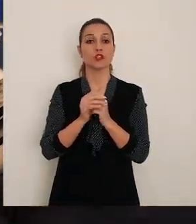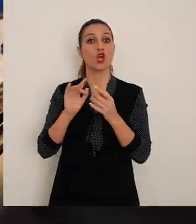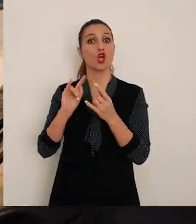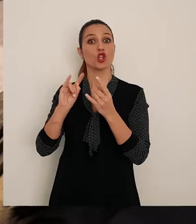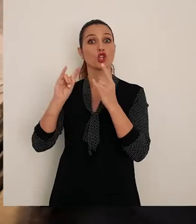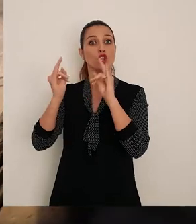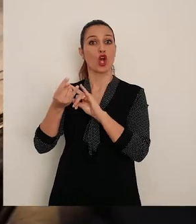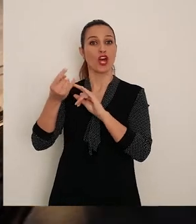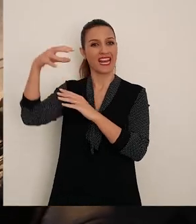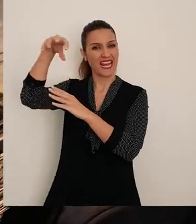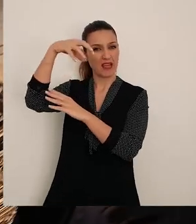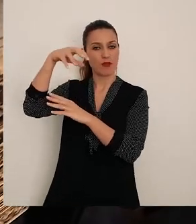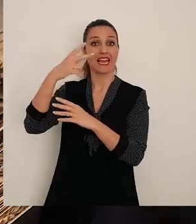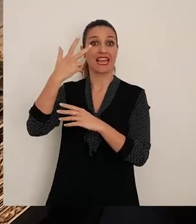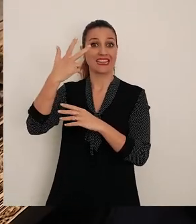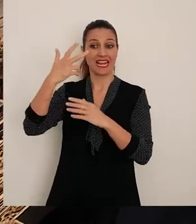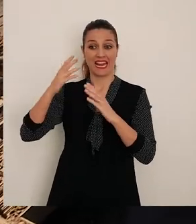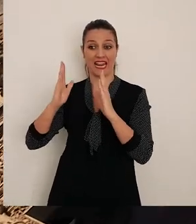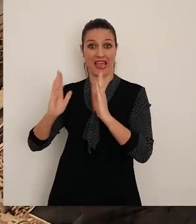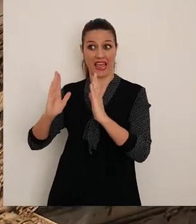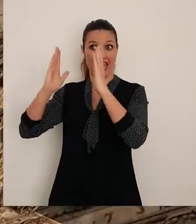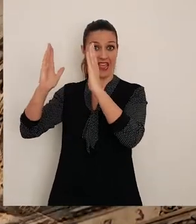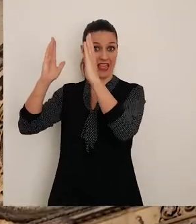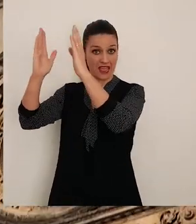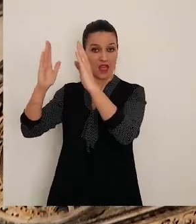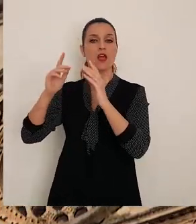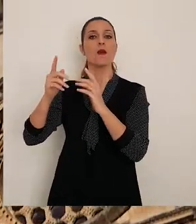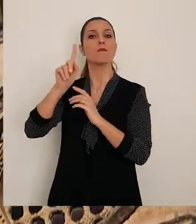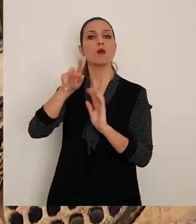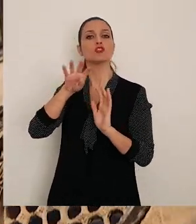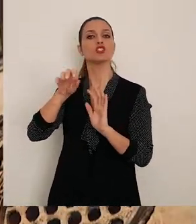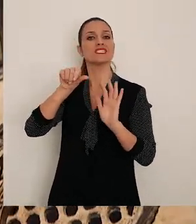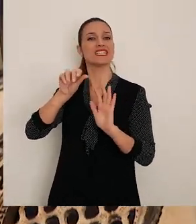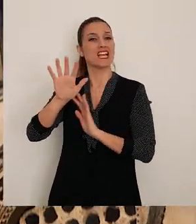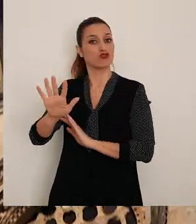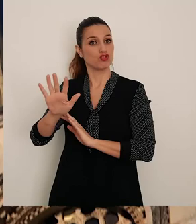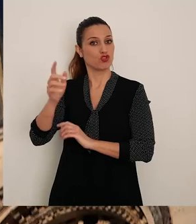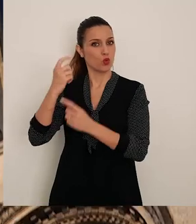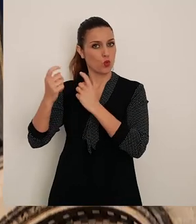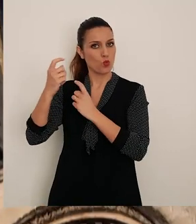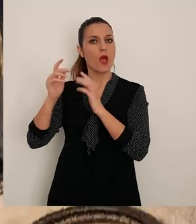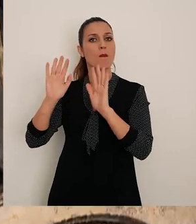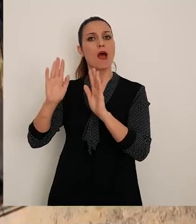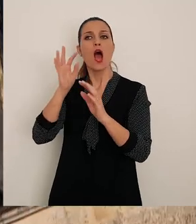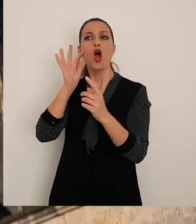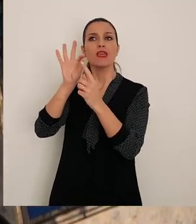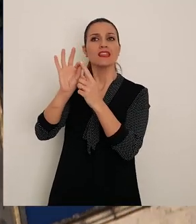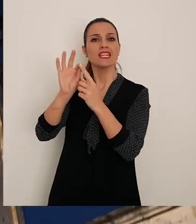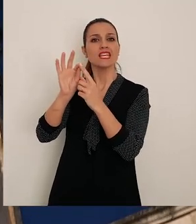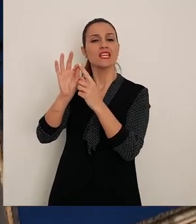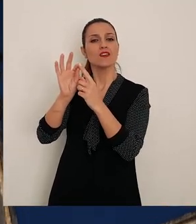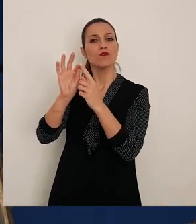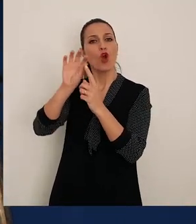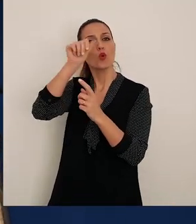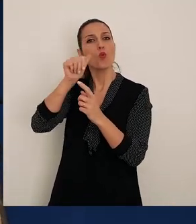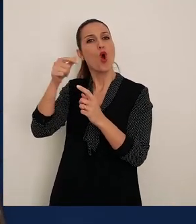La sua torre campanaria, suddivisa in tre ordini e risalente al 1465, era nata con ben altra funzione e